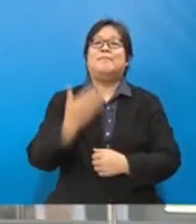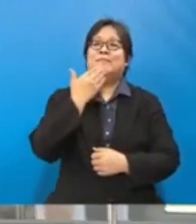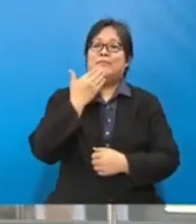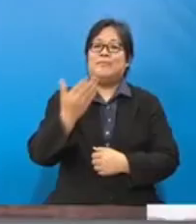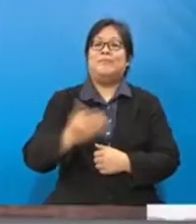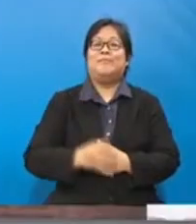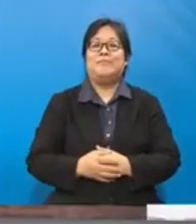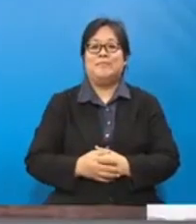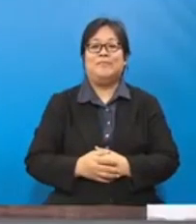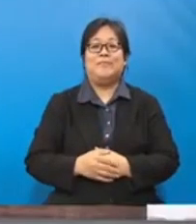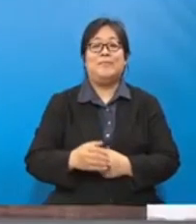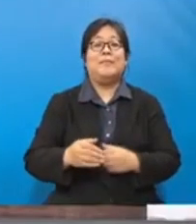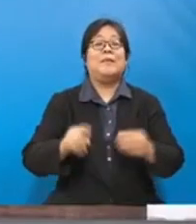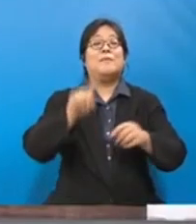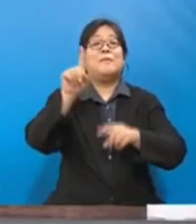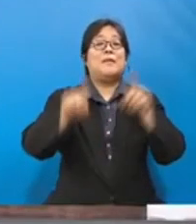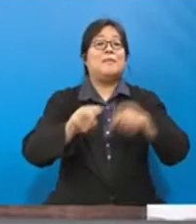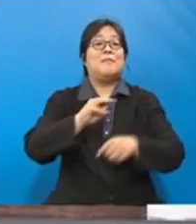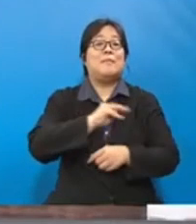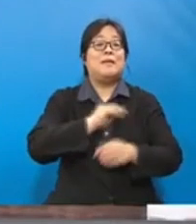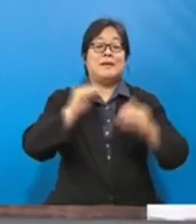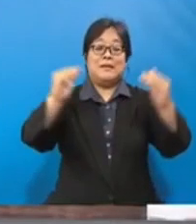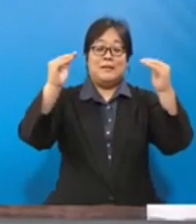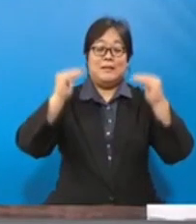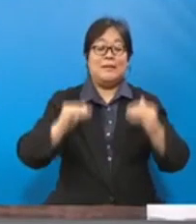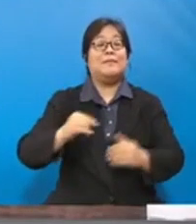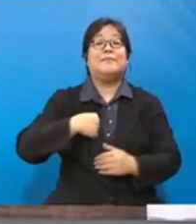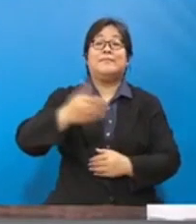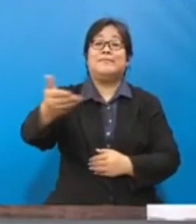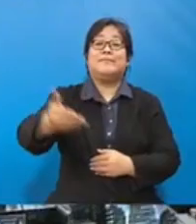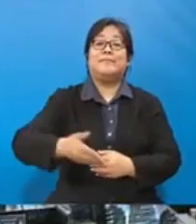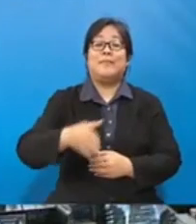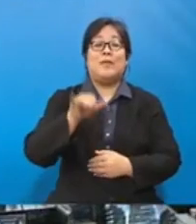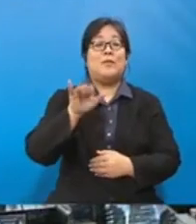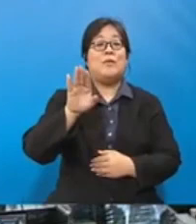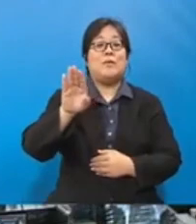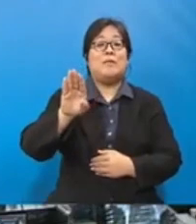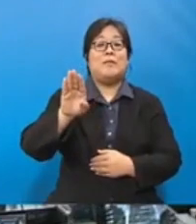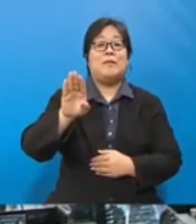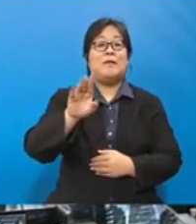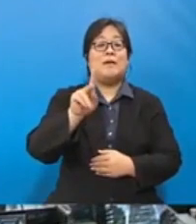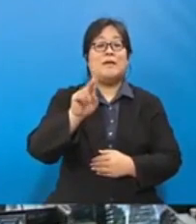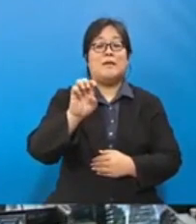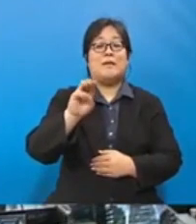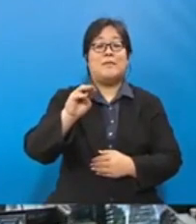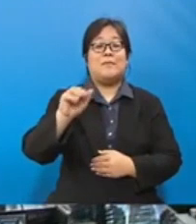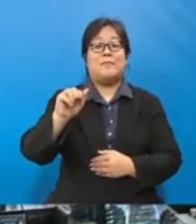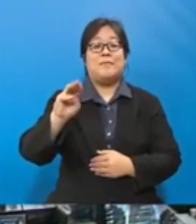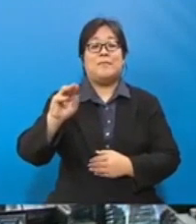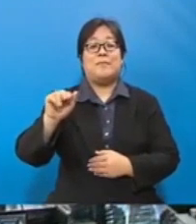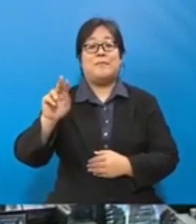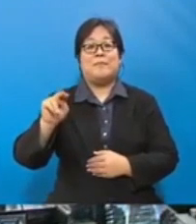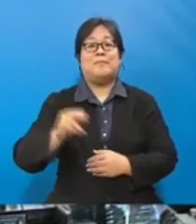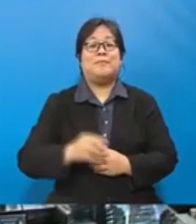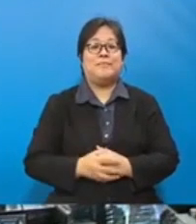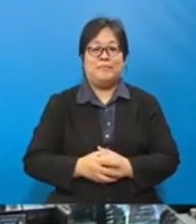deh pertanyaan-pertanyaan menteri seterusnya Saya ingin menjemput yang berhormat ke mamanya